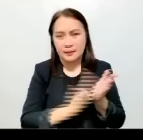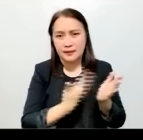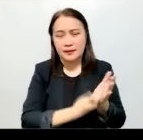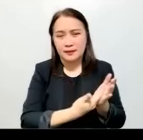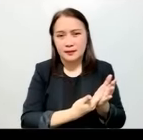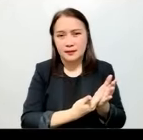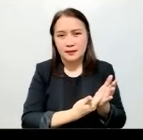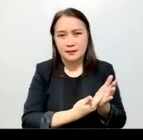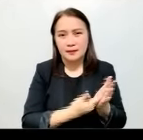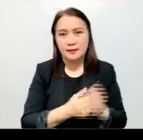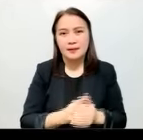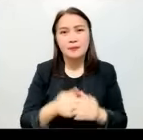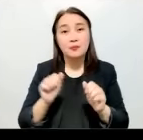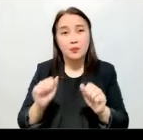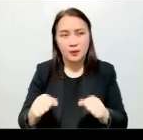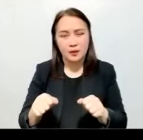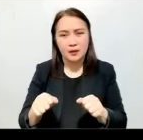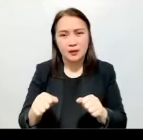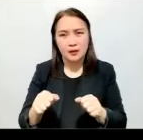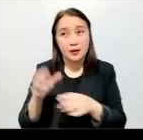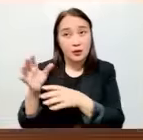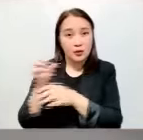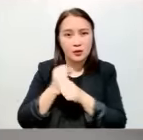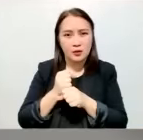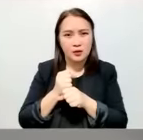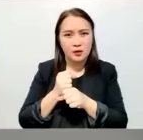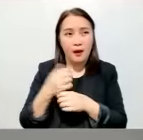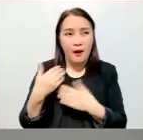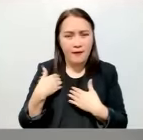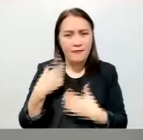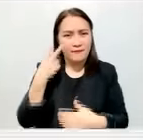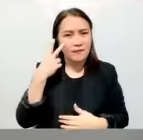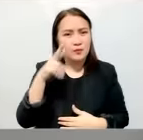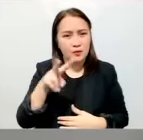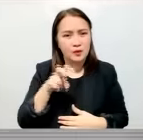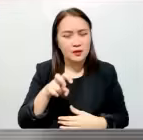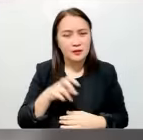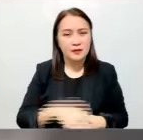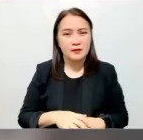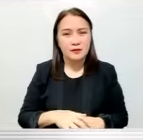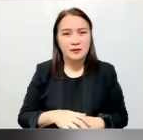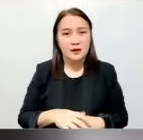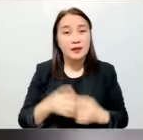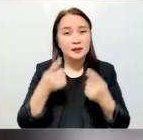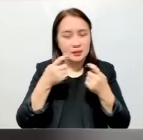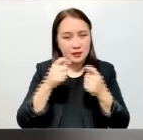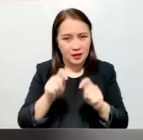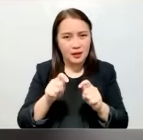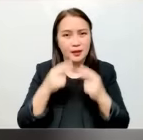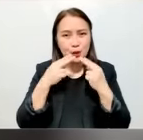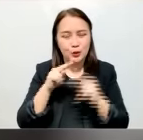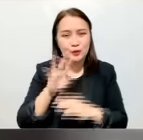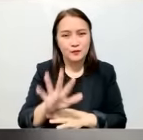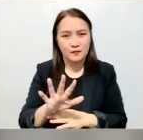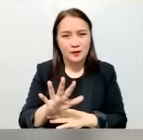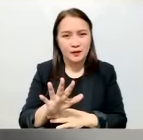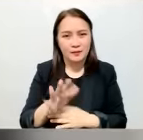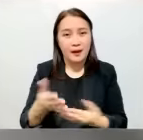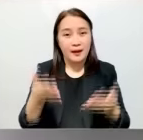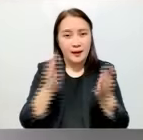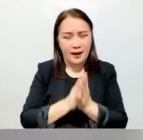pwedeng maproduce at nandyan din ang mga testigo ko. Sinusubukan pa ng News 5 na kunin ang panig ng pamilya ng